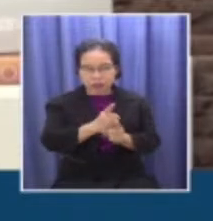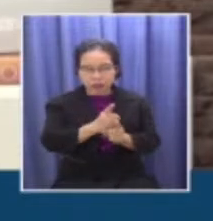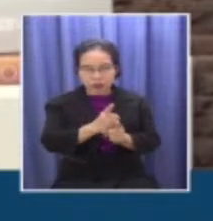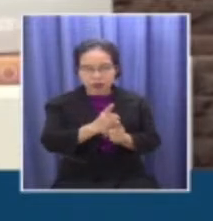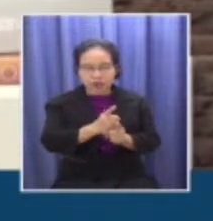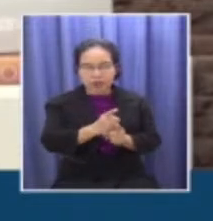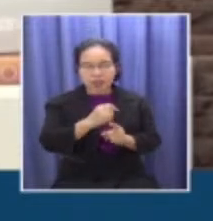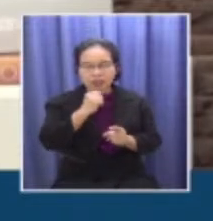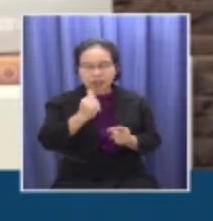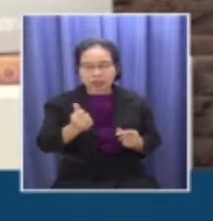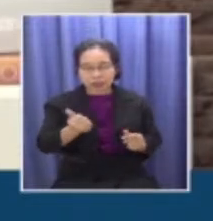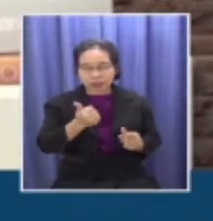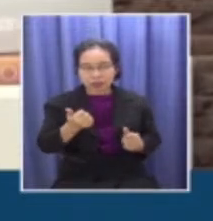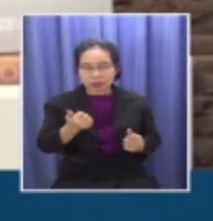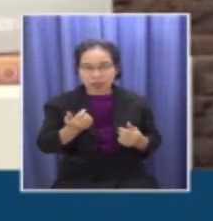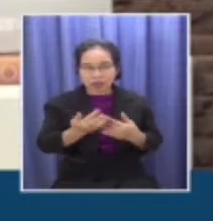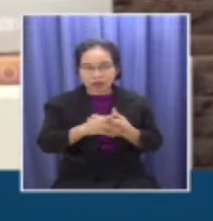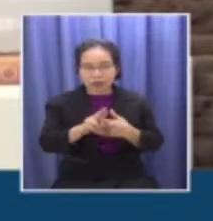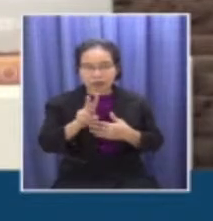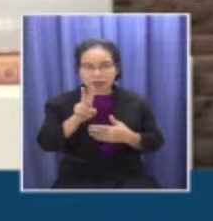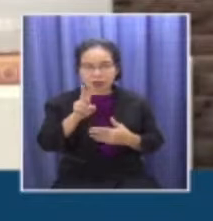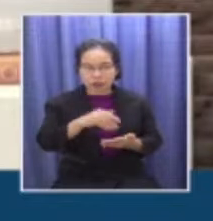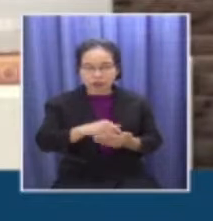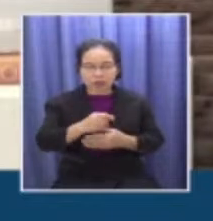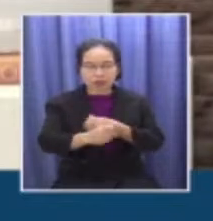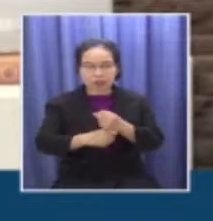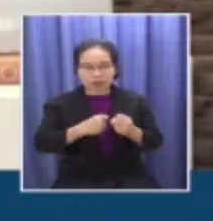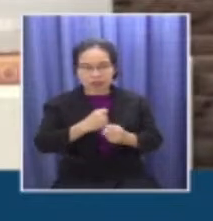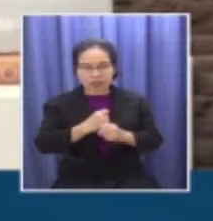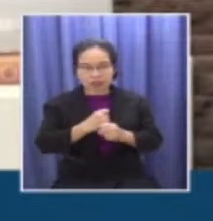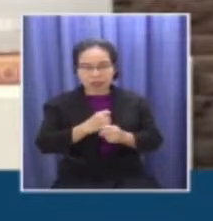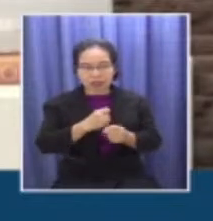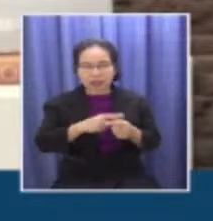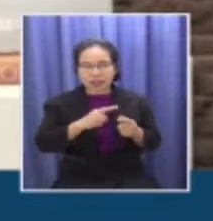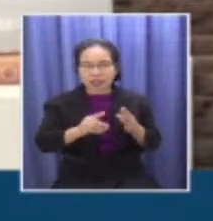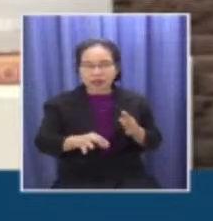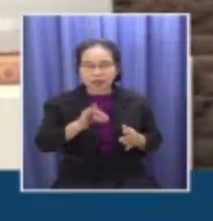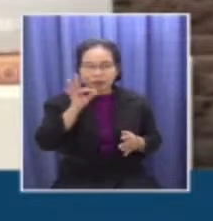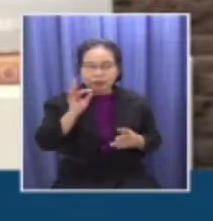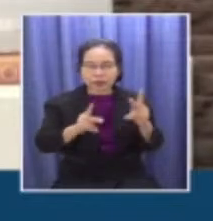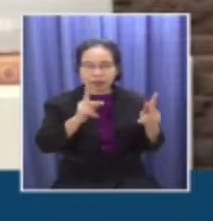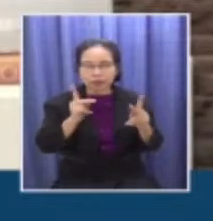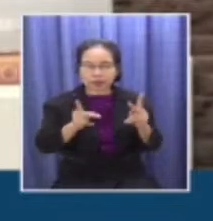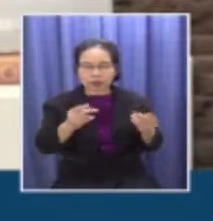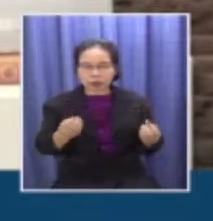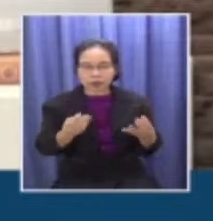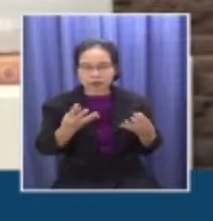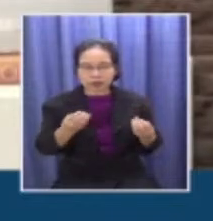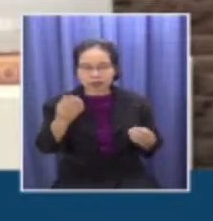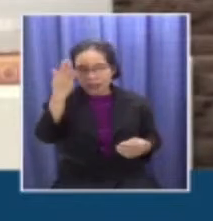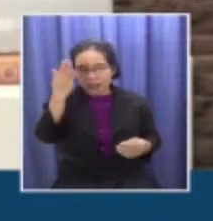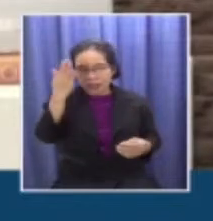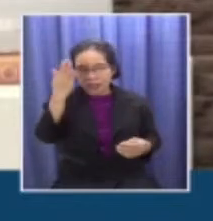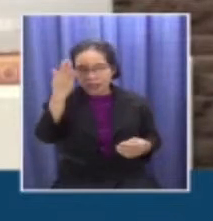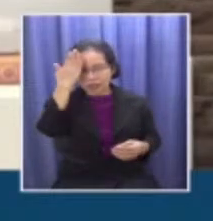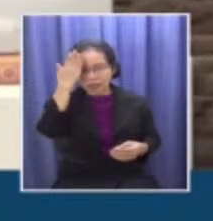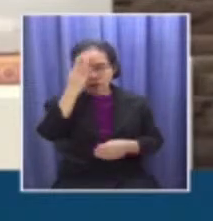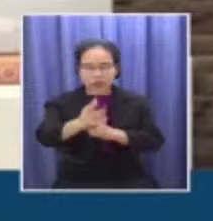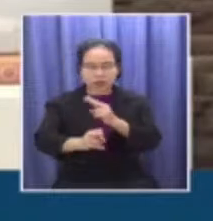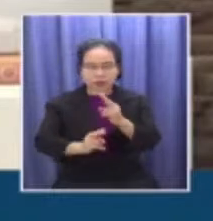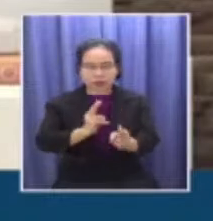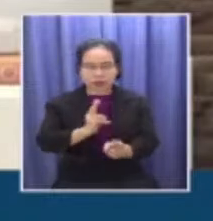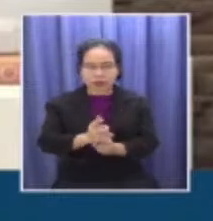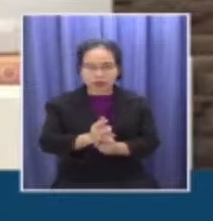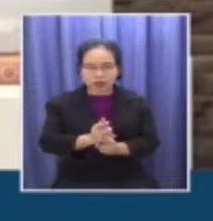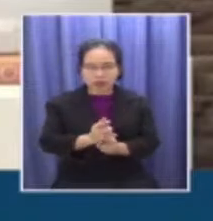twerɛ kronkron ne ka no krefri bra wo twerɛye otumi nsi ho kwan da mfiri jampi mienu